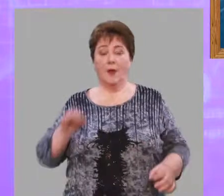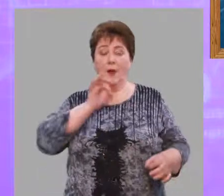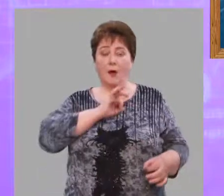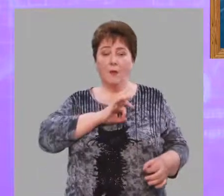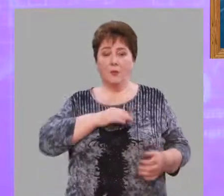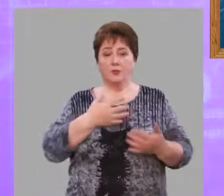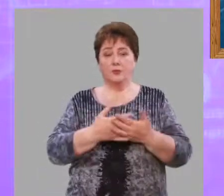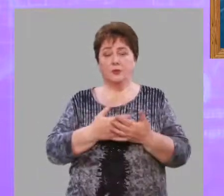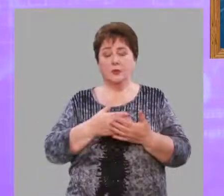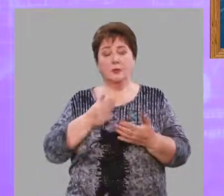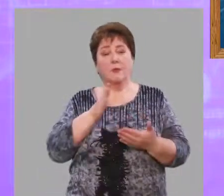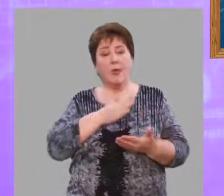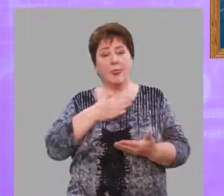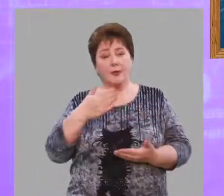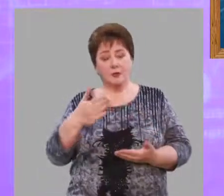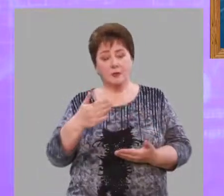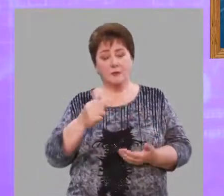Пользуясь данным соотношением,